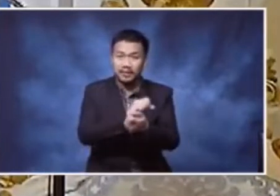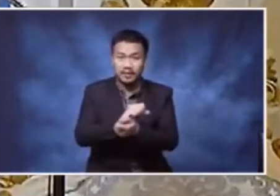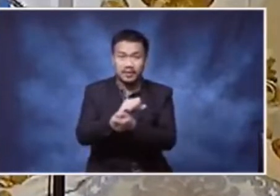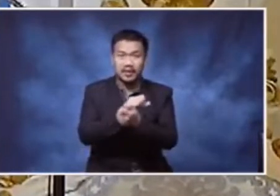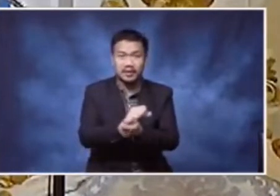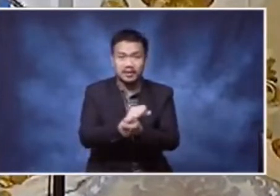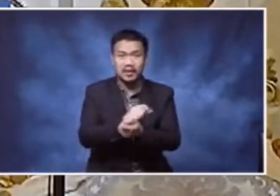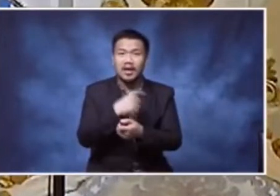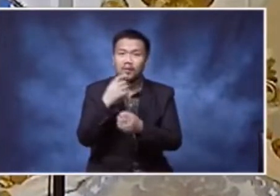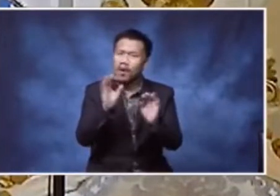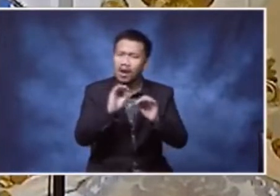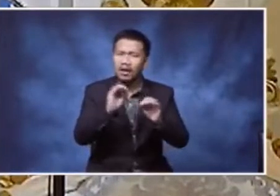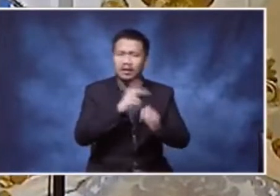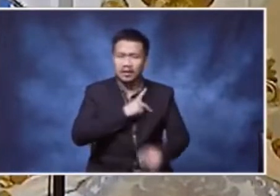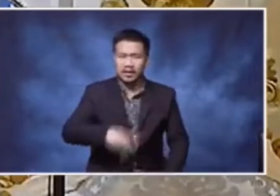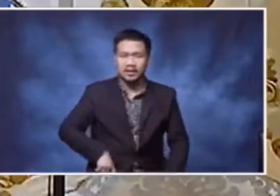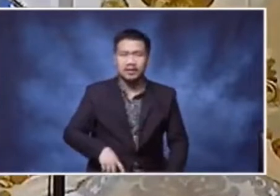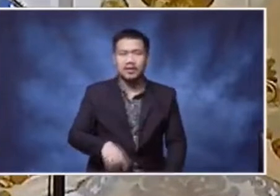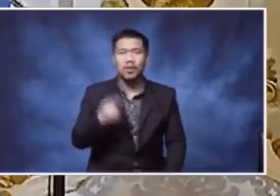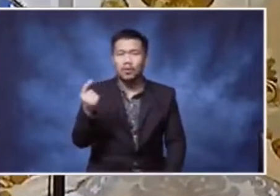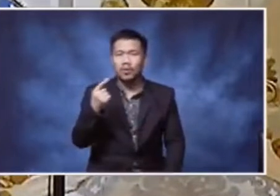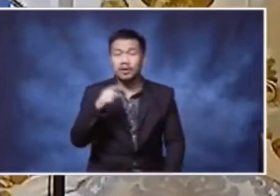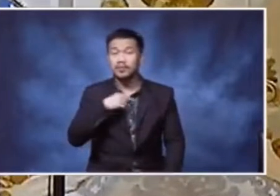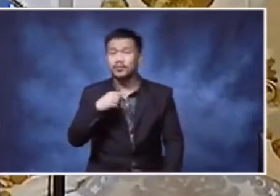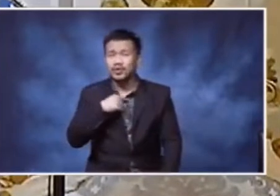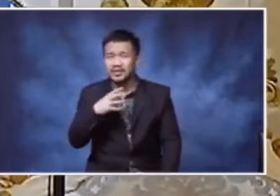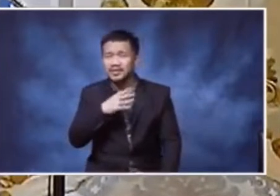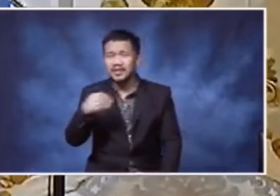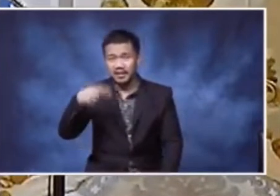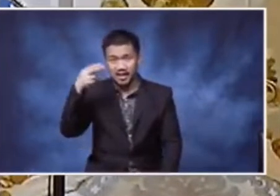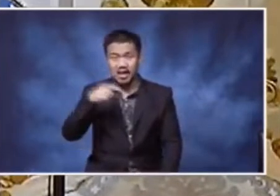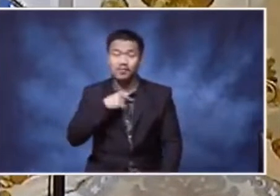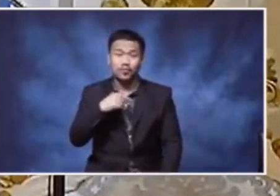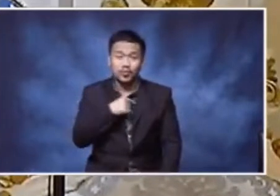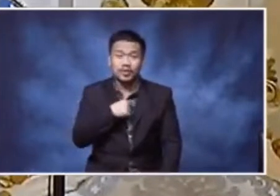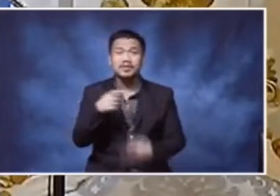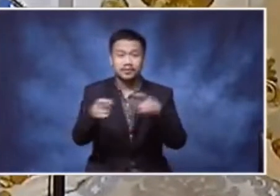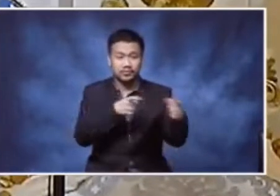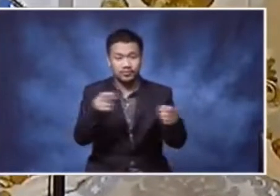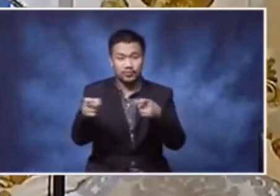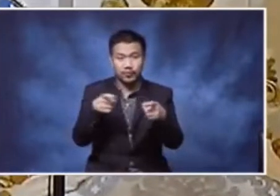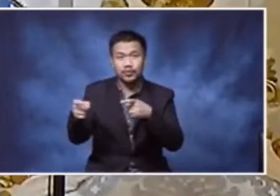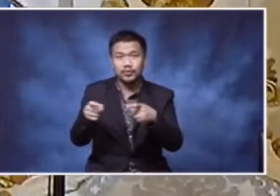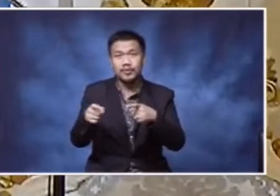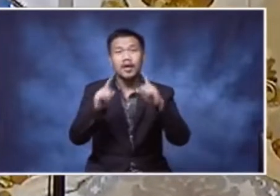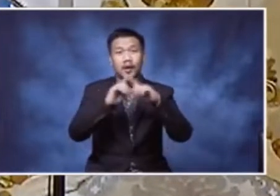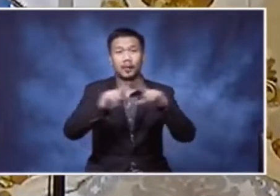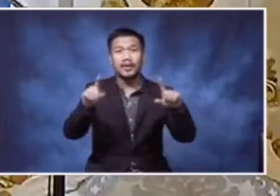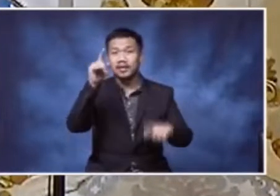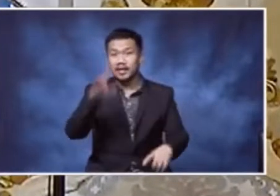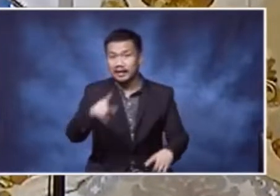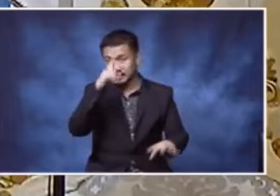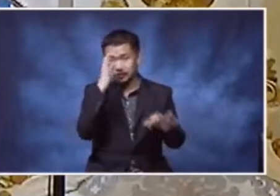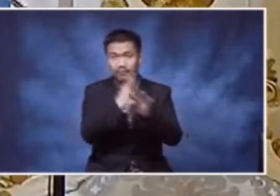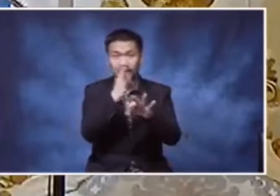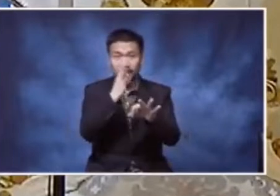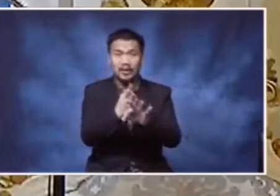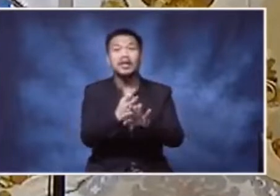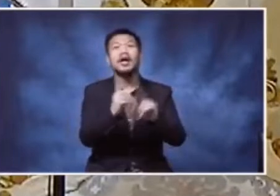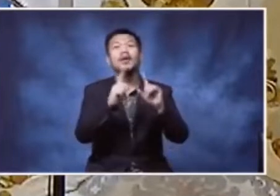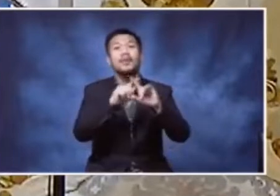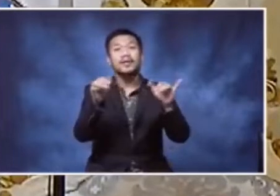ang Diyos ay tapat sa kanyang pangako. Kaya ngayon po napakinggan natin ang pagtutupad